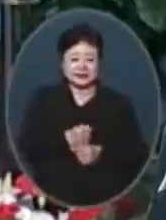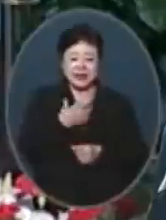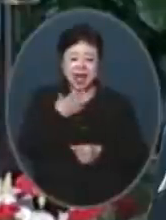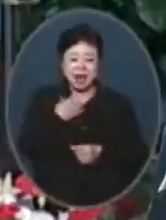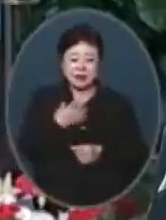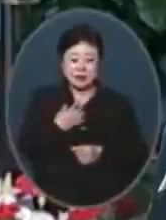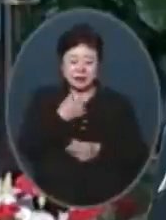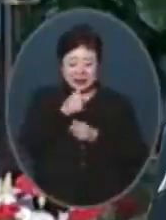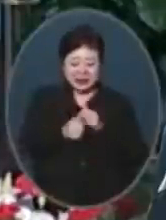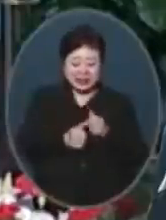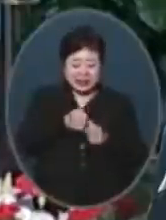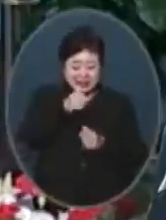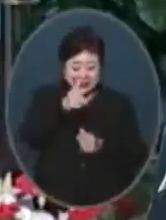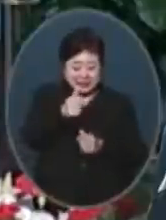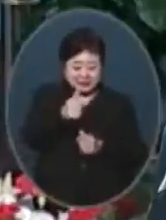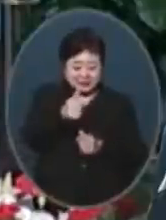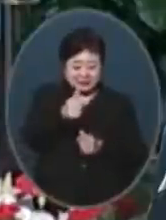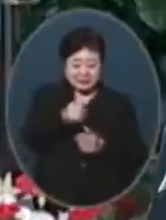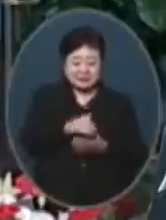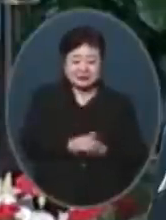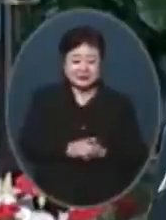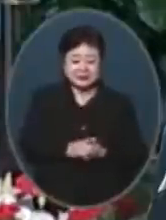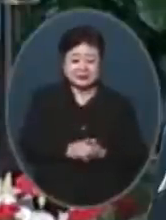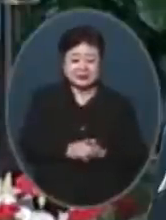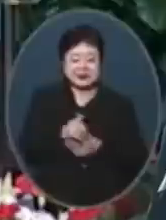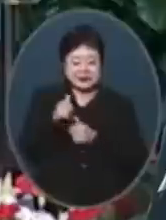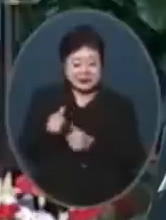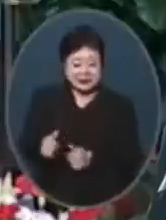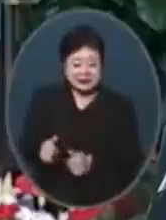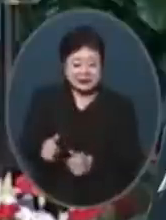아브라함은 하나님의 명령을 쫓아서